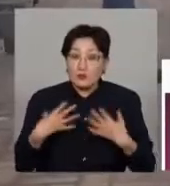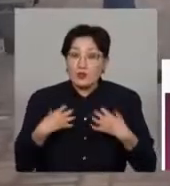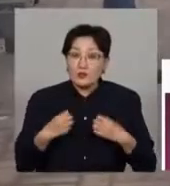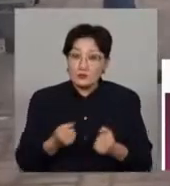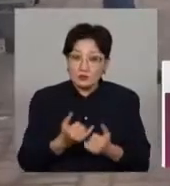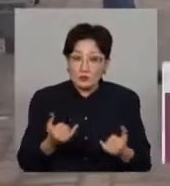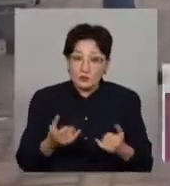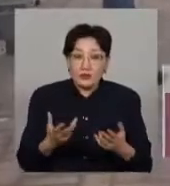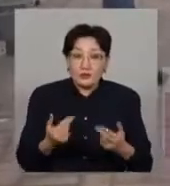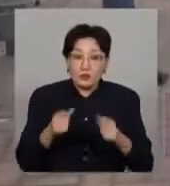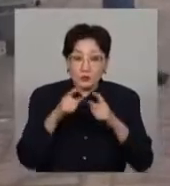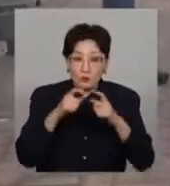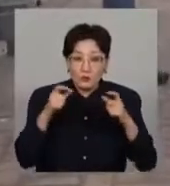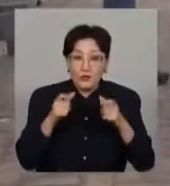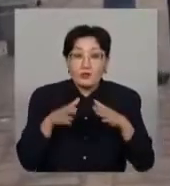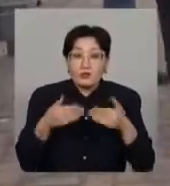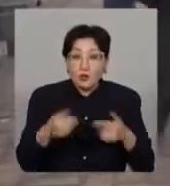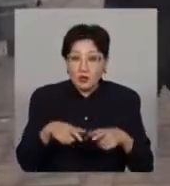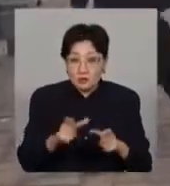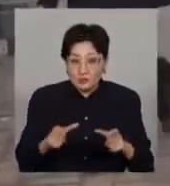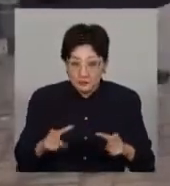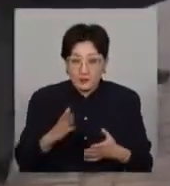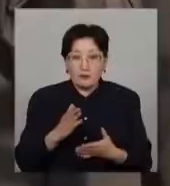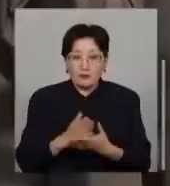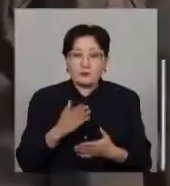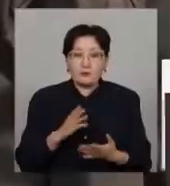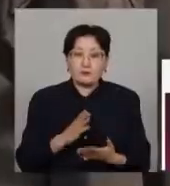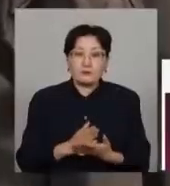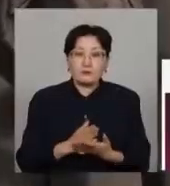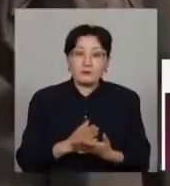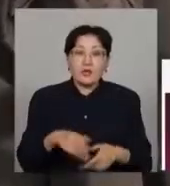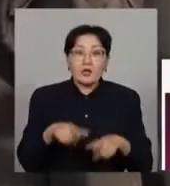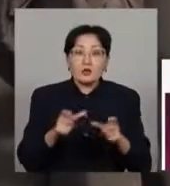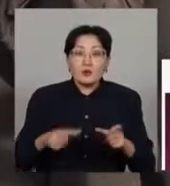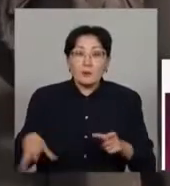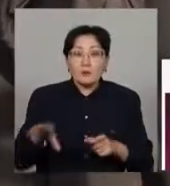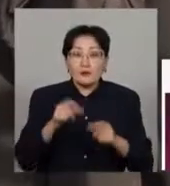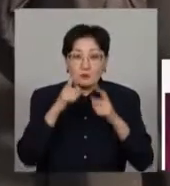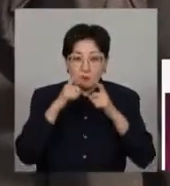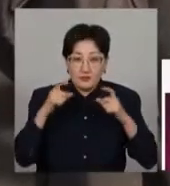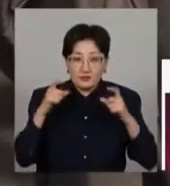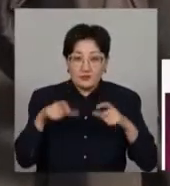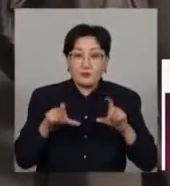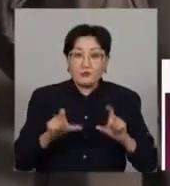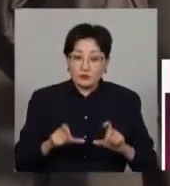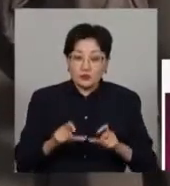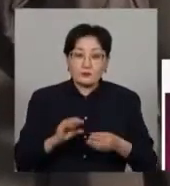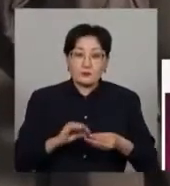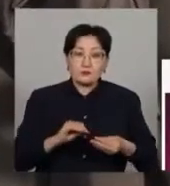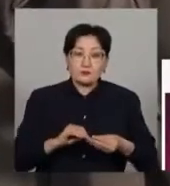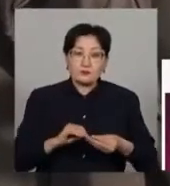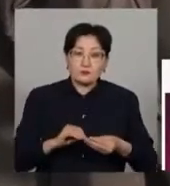үшін. Әрине бетперде тақпайтын адамдар да кездеседі. Пассажирлер бәрі маскамен отырады постоянно.